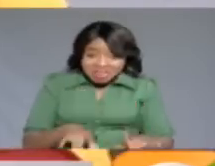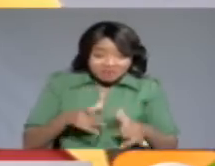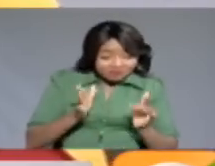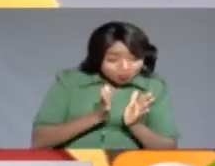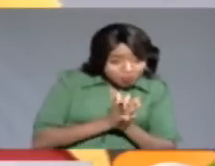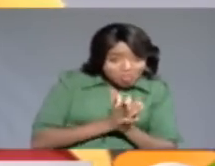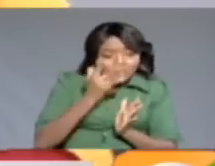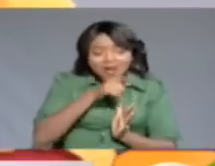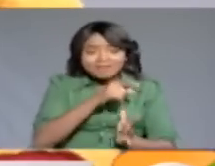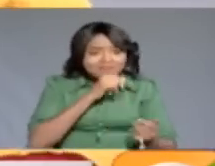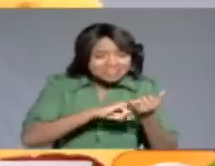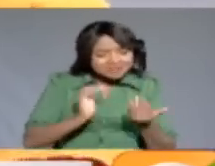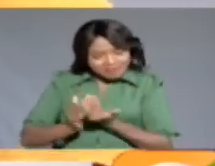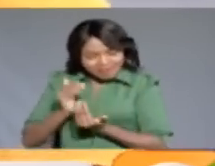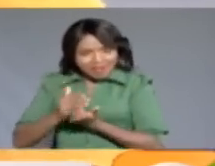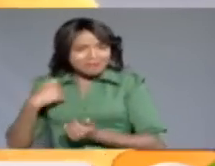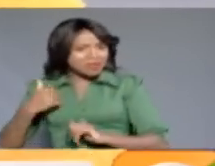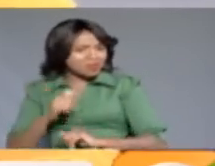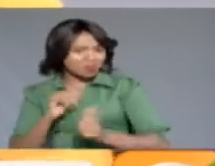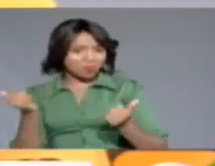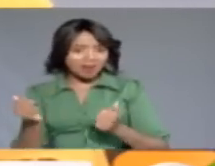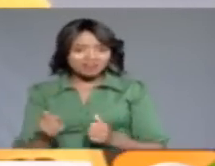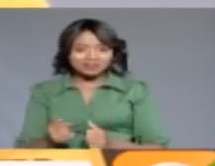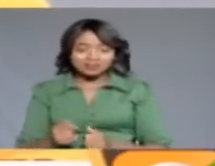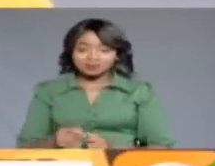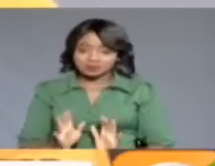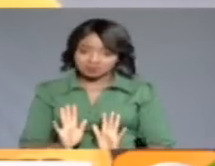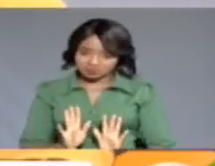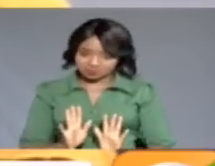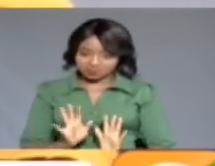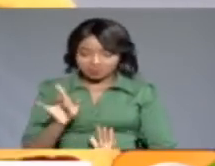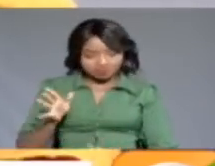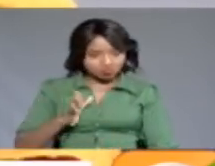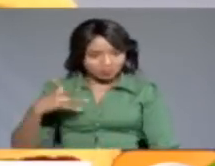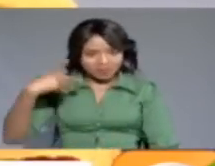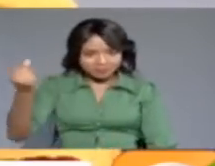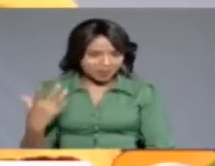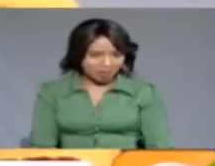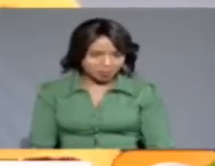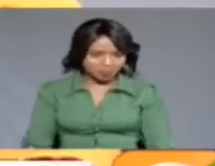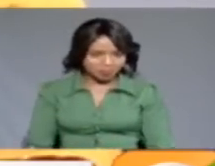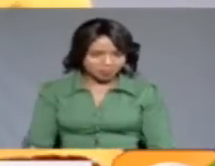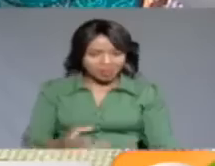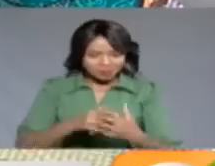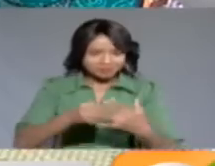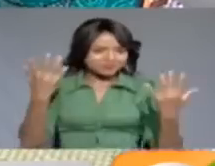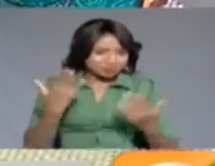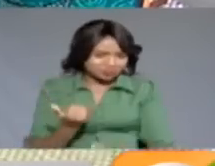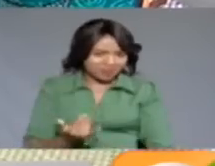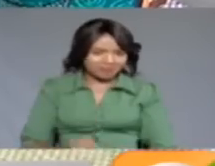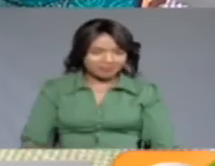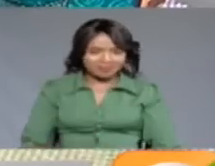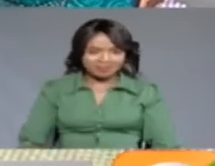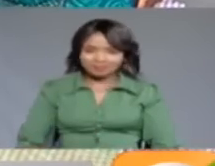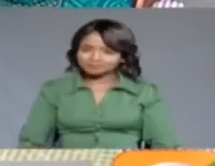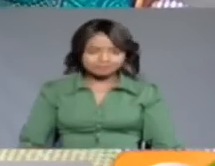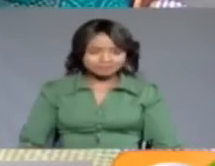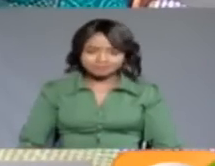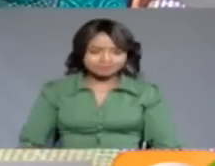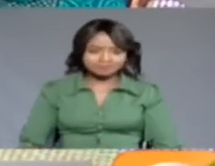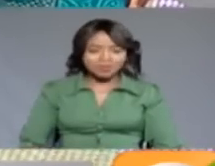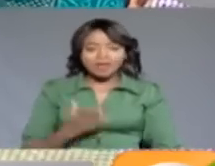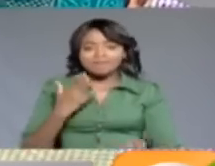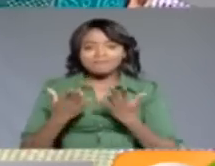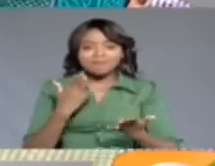zangu? Sasa ataenda zake namna gani na hajaambiwa aende zake? Unajua tutaangalia kwamba wanaume wengi wakiambiwa kwamba mtoto ni lazima na labda